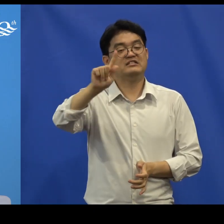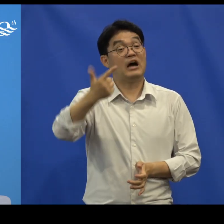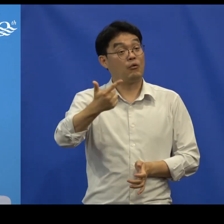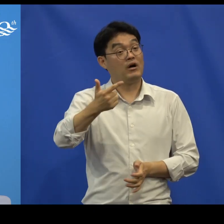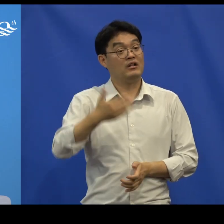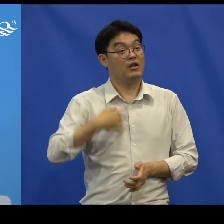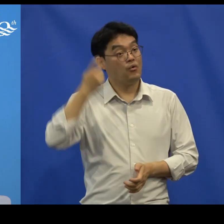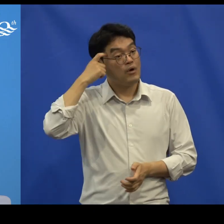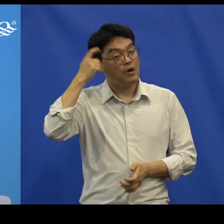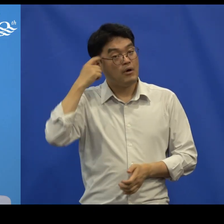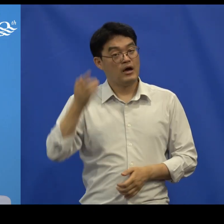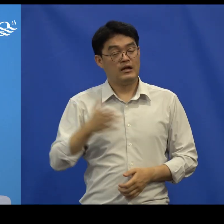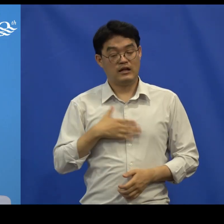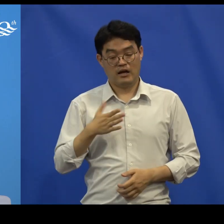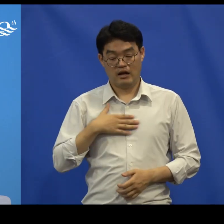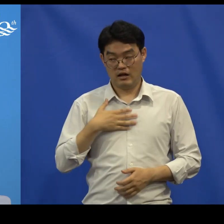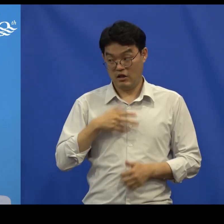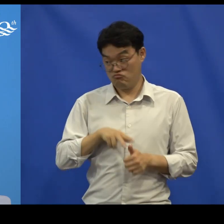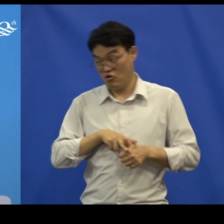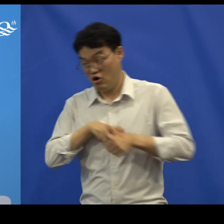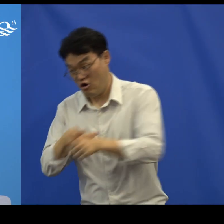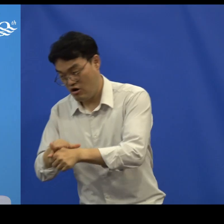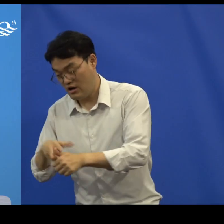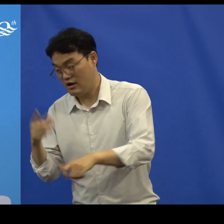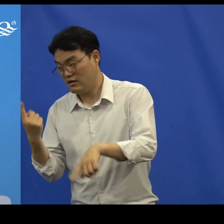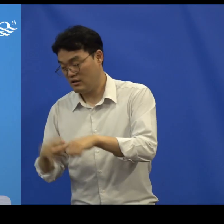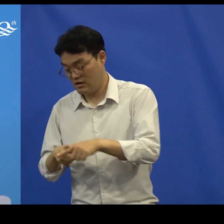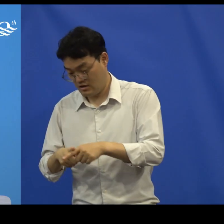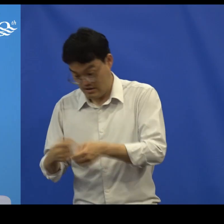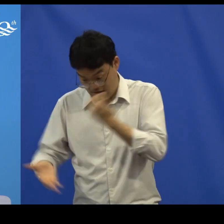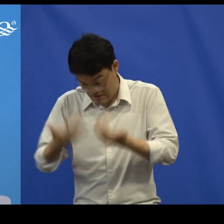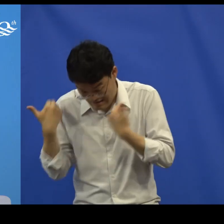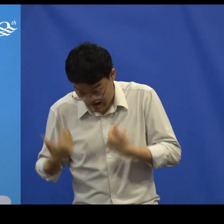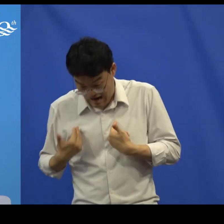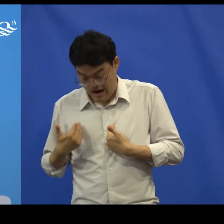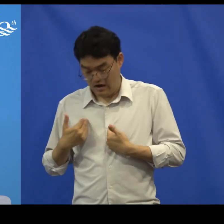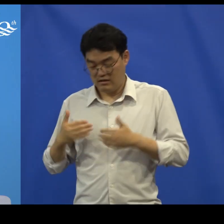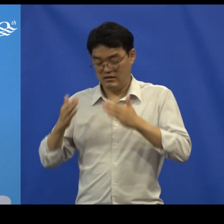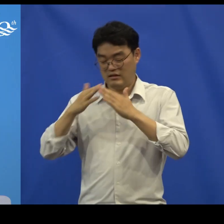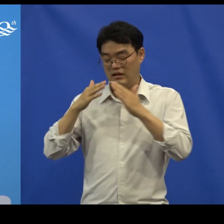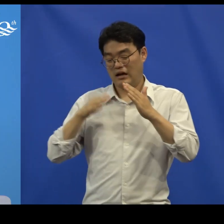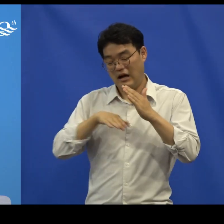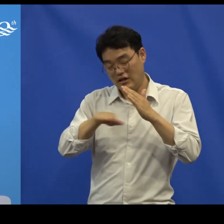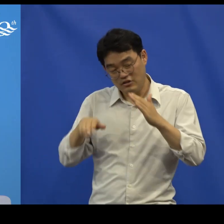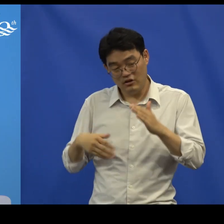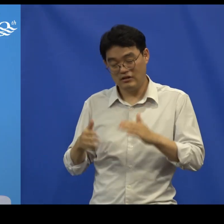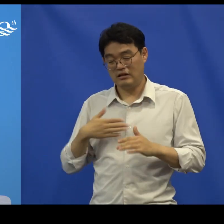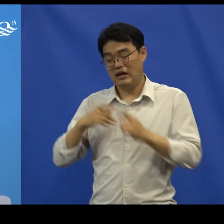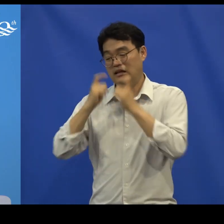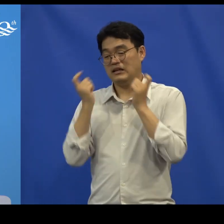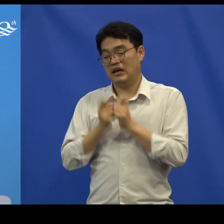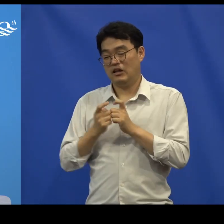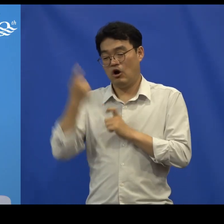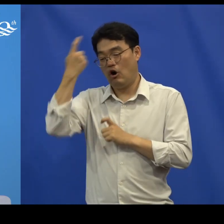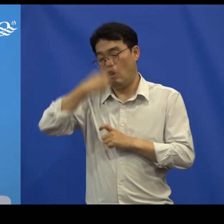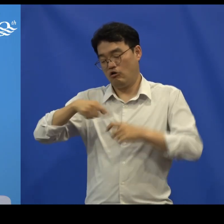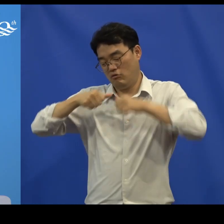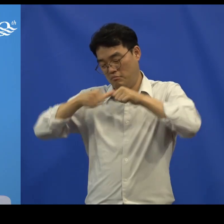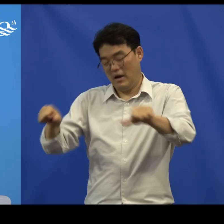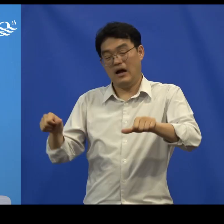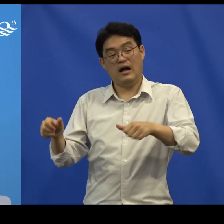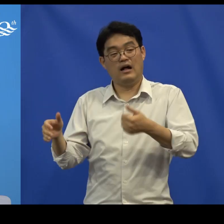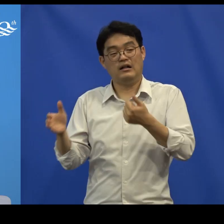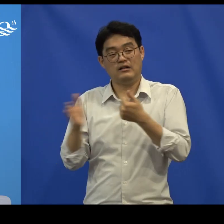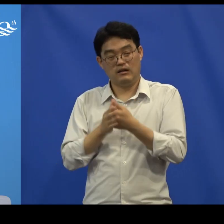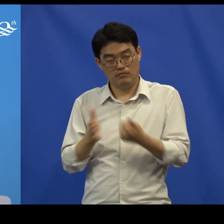망신을 당하니까. 그러니까 집안 망신, 가문 망신까지 다 시키니까 얼마나 또 많은 기자들이 그냥